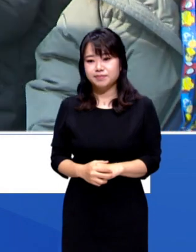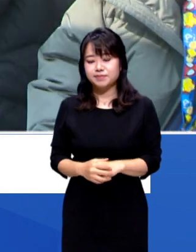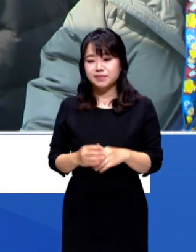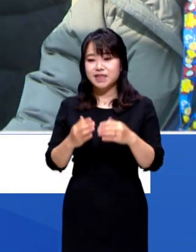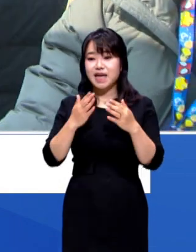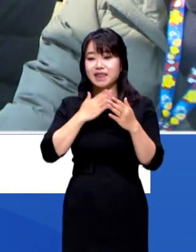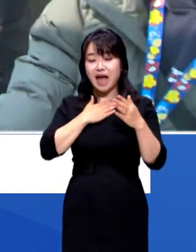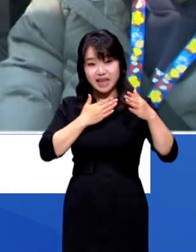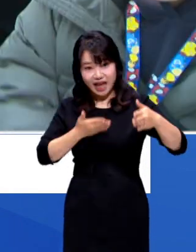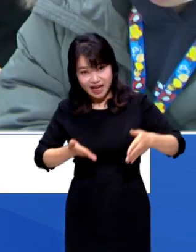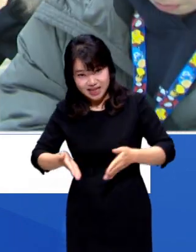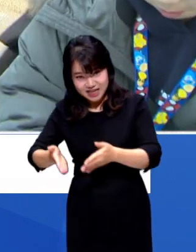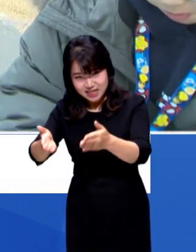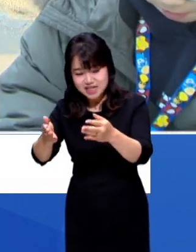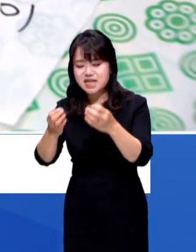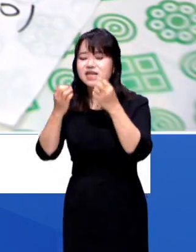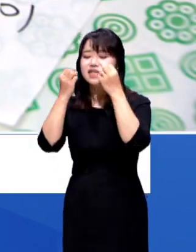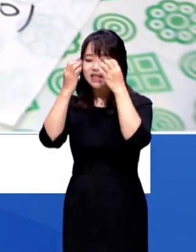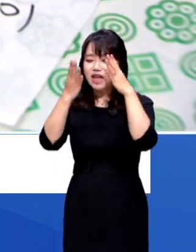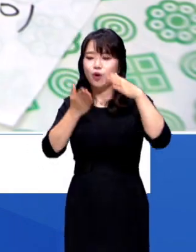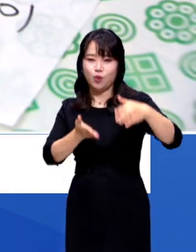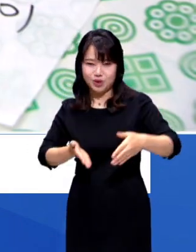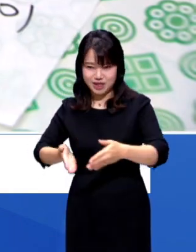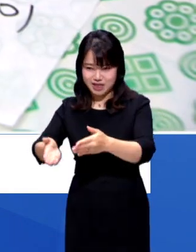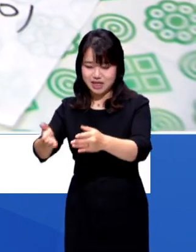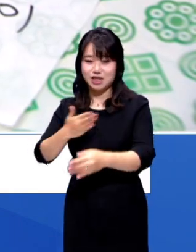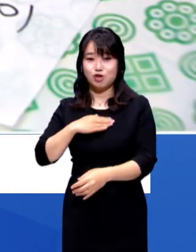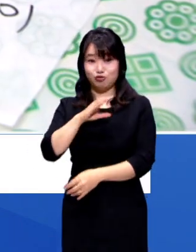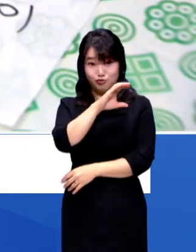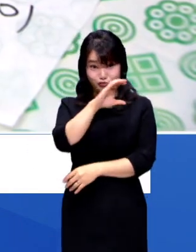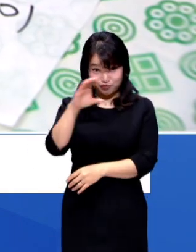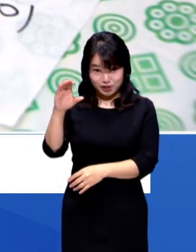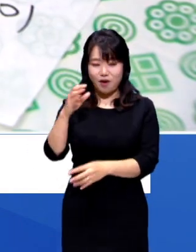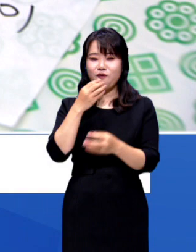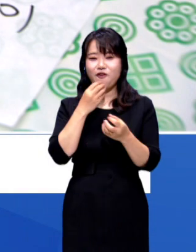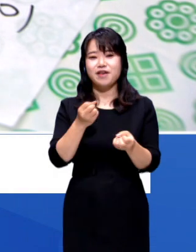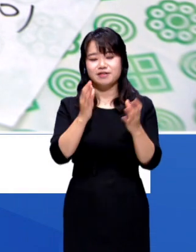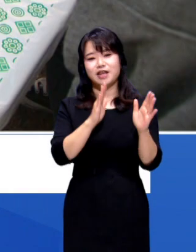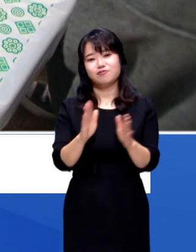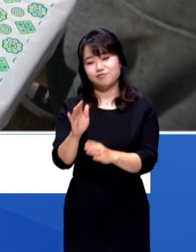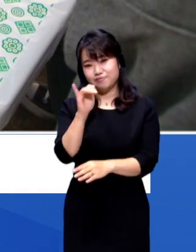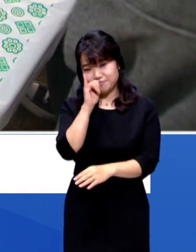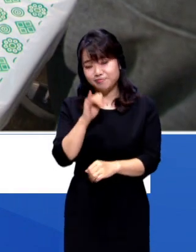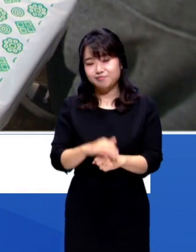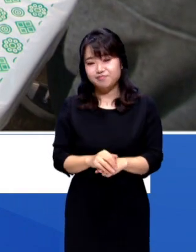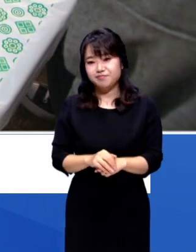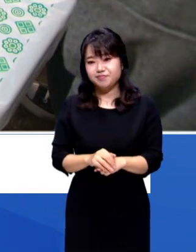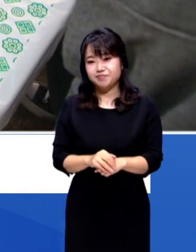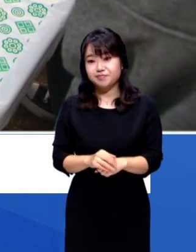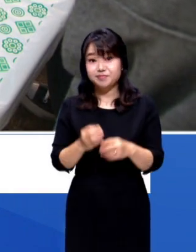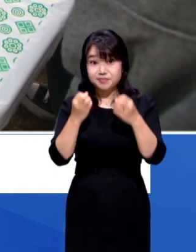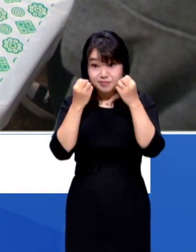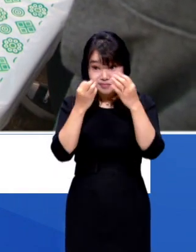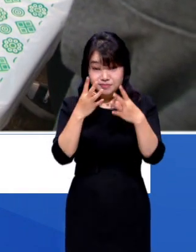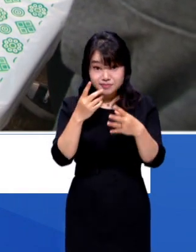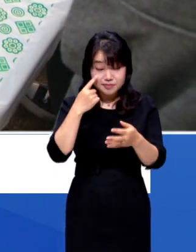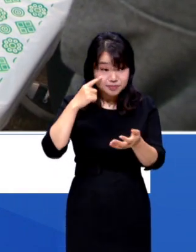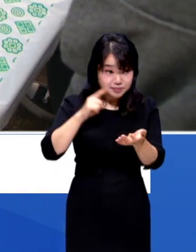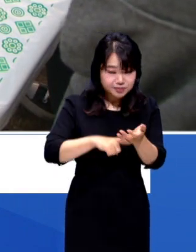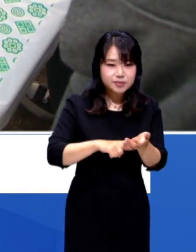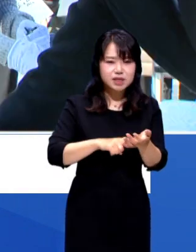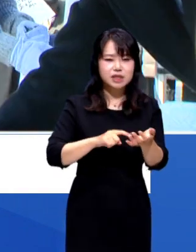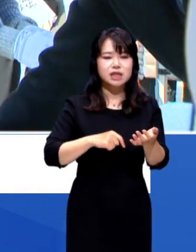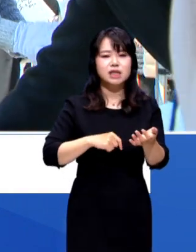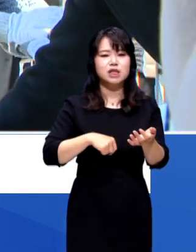새로운 길이라는 주제로 진행이 될 겁니다. 네. 그 이날 행사에서는 새롭게 확인이 된